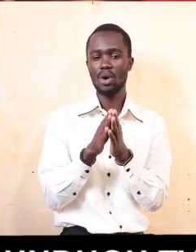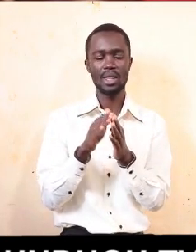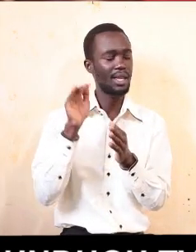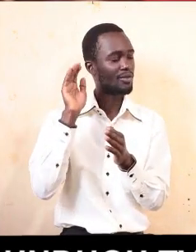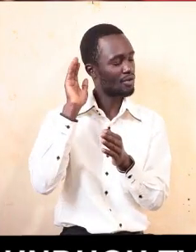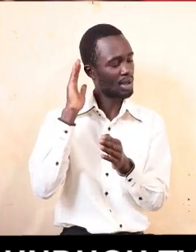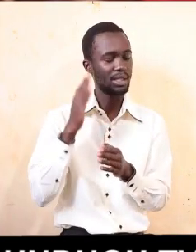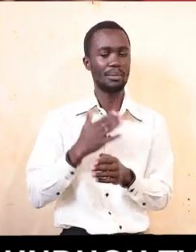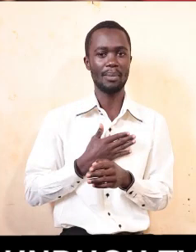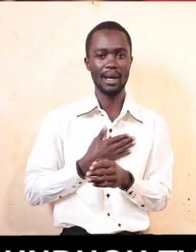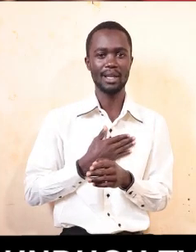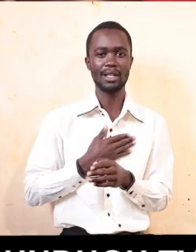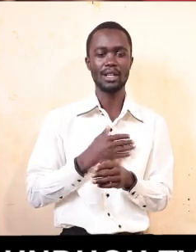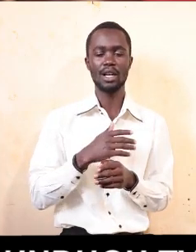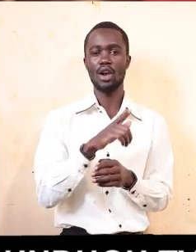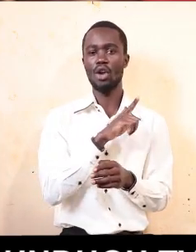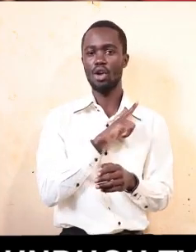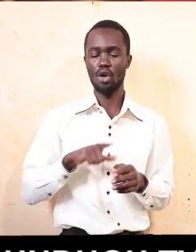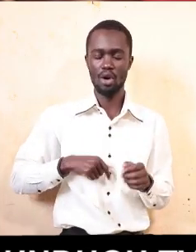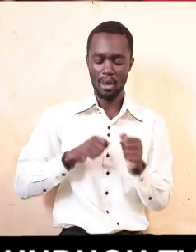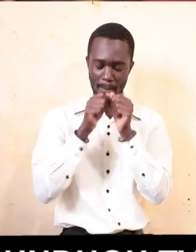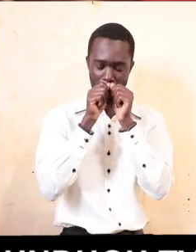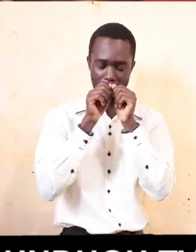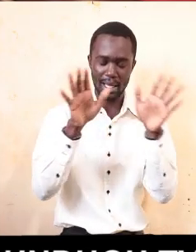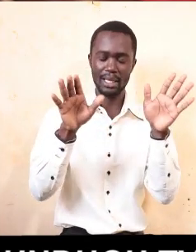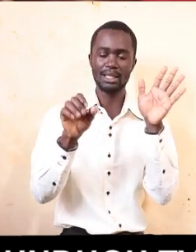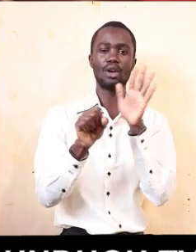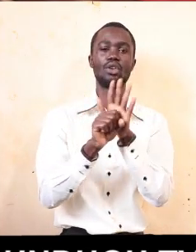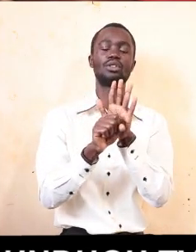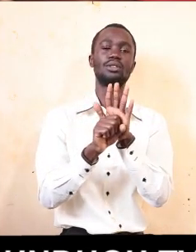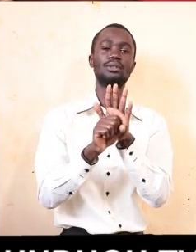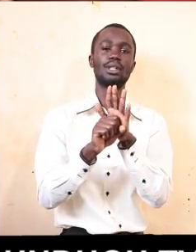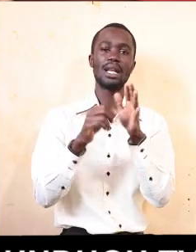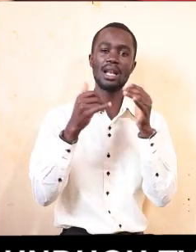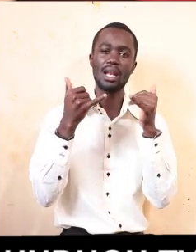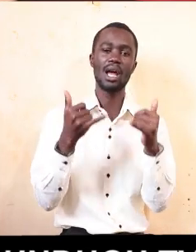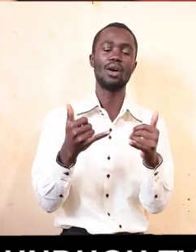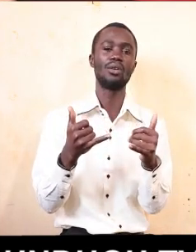wangu. Hee Bwana wabariki. Wakati